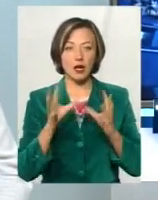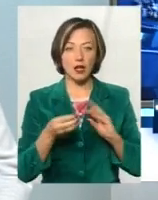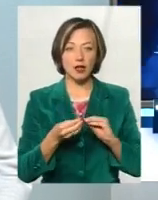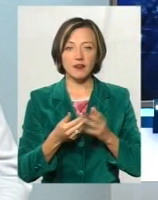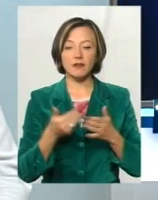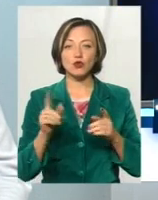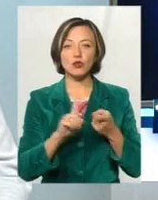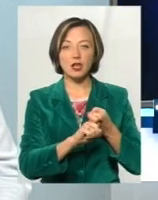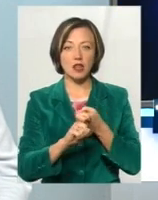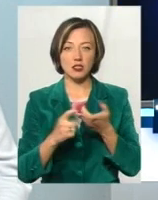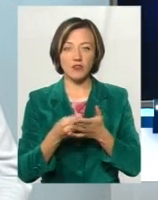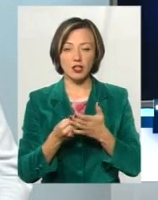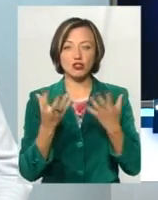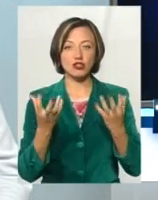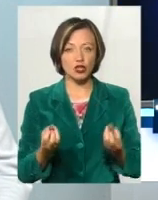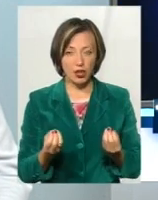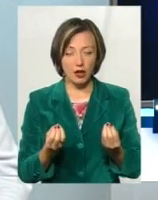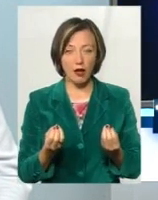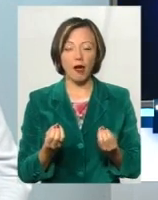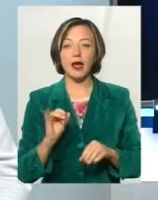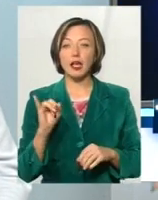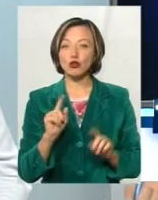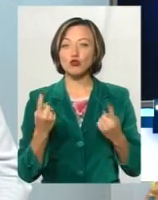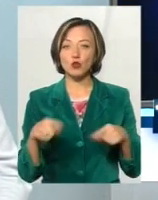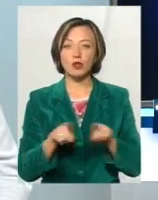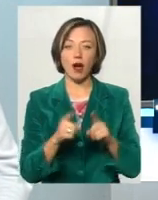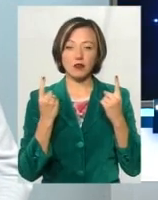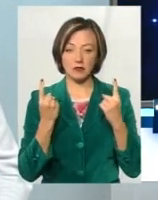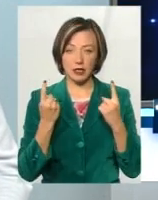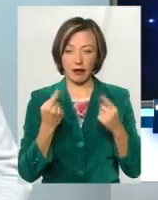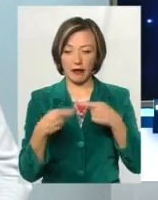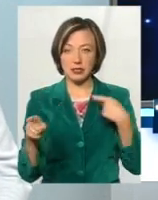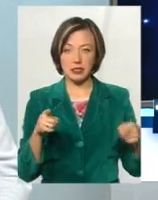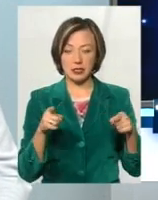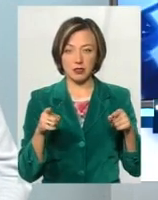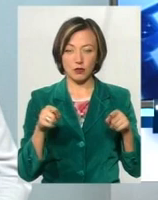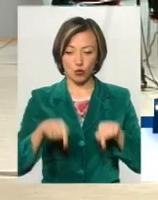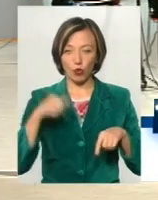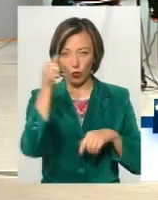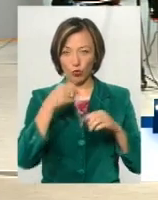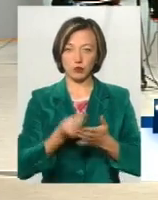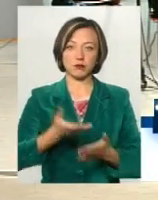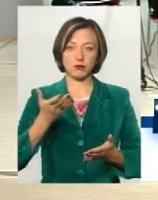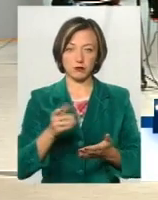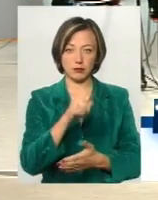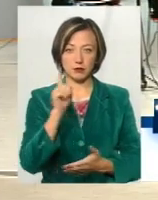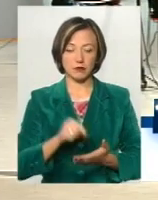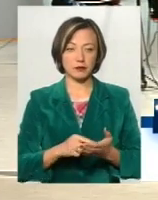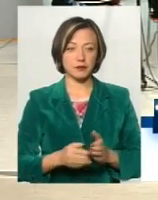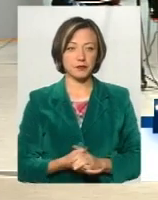від чого залежить вартість ще? І чому так суттєво цього року вона зросла?